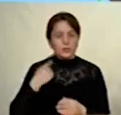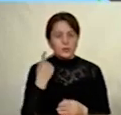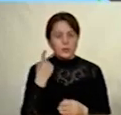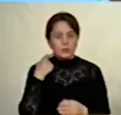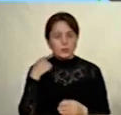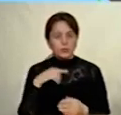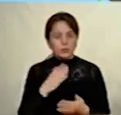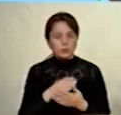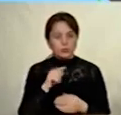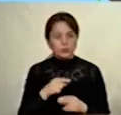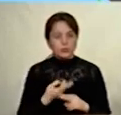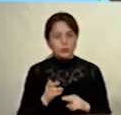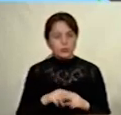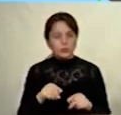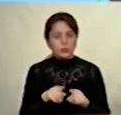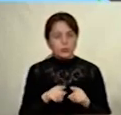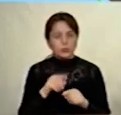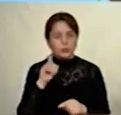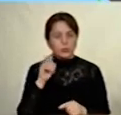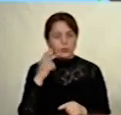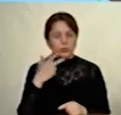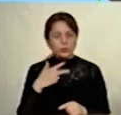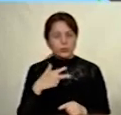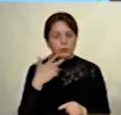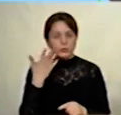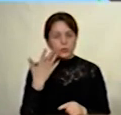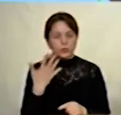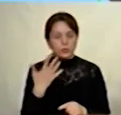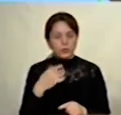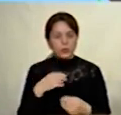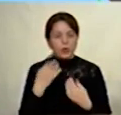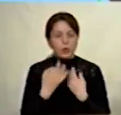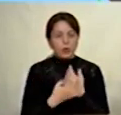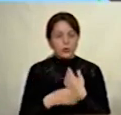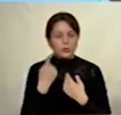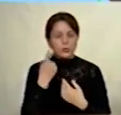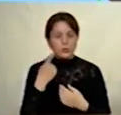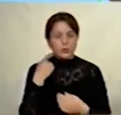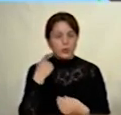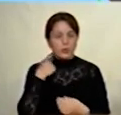var. Şunun üçün ham 135'den orqa tomondan bitti rakamını ajratıp koyamızı